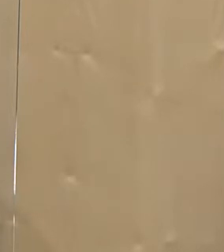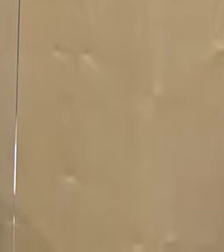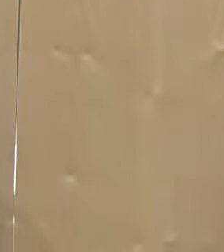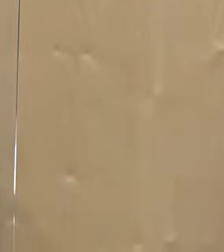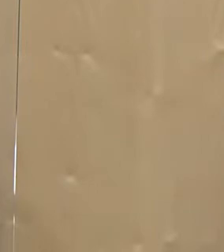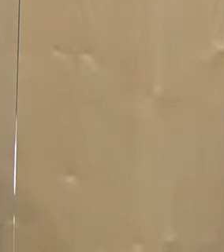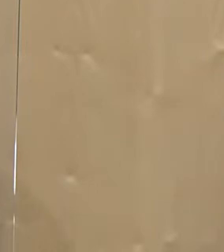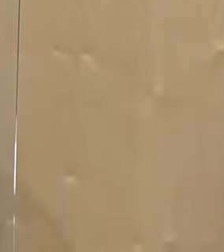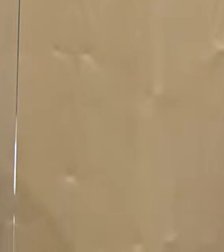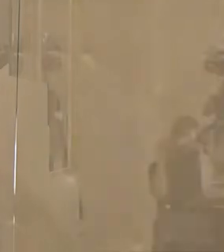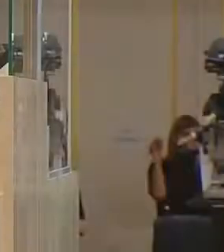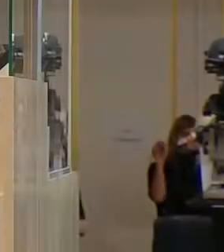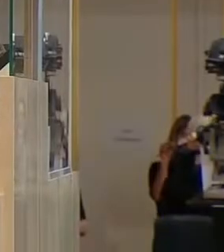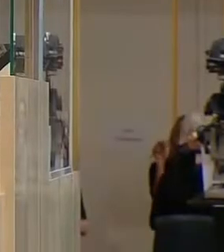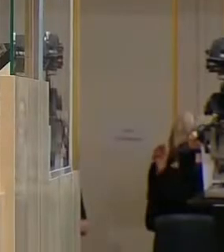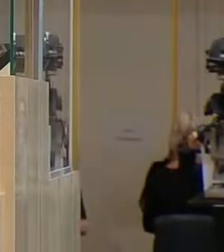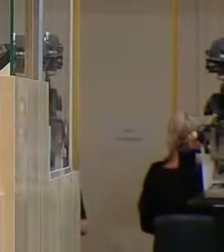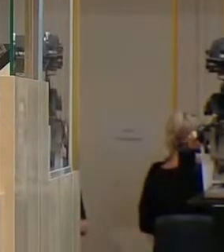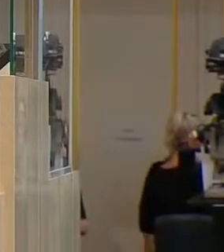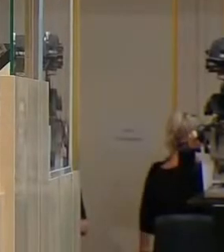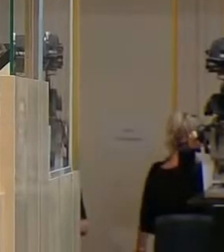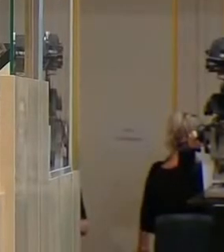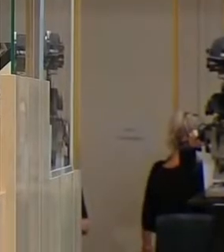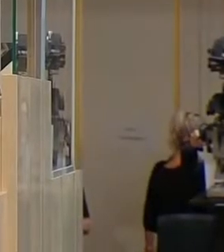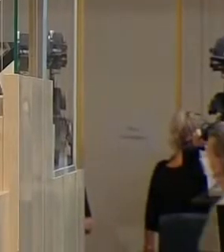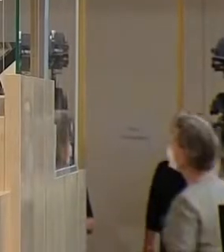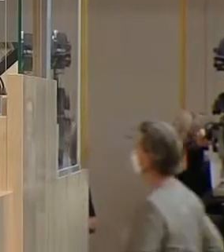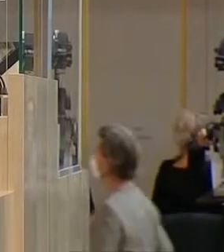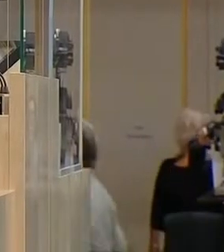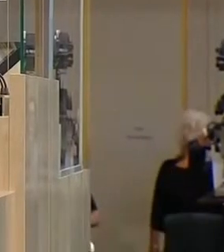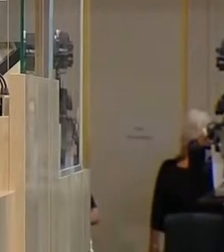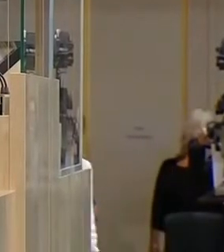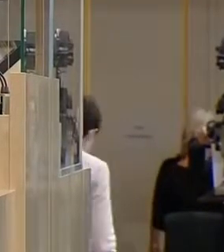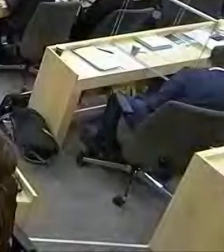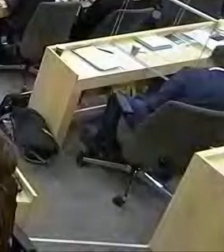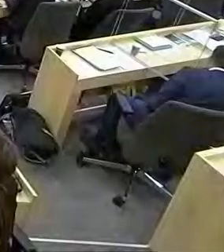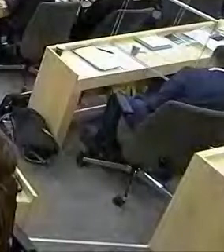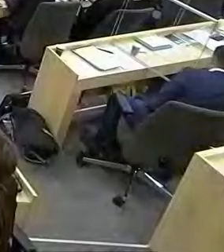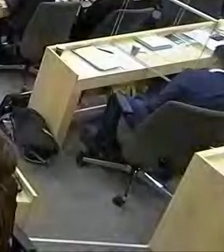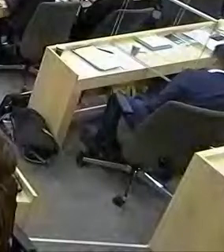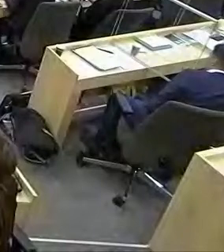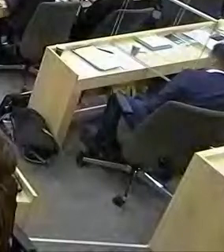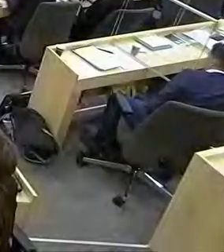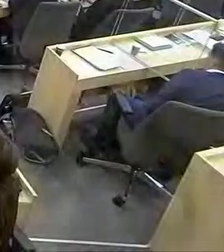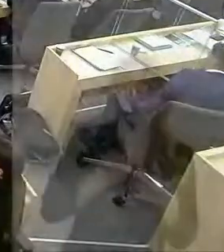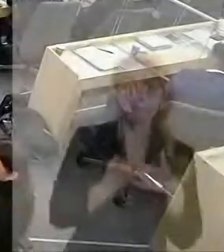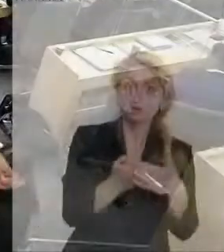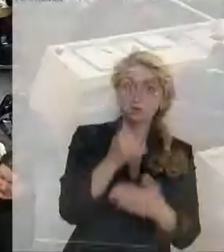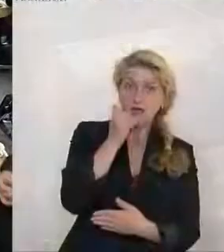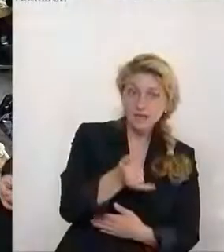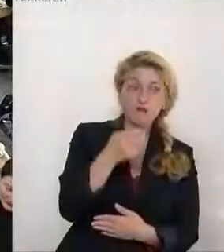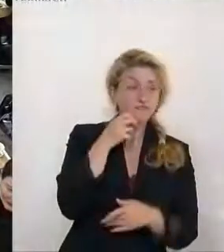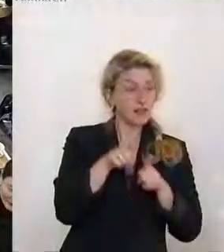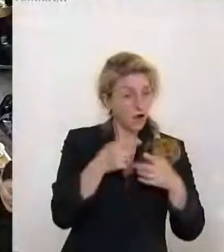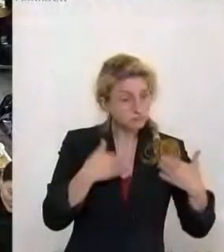angekündigt, nämlich einen eigenen Gesetzesvorschlag ins Parlament zu tragen. Diesen Vorstoß unterstützen wir natürlich und wollen auch hier